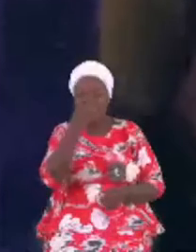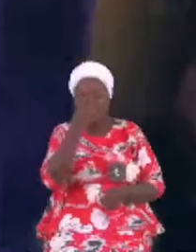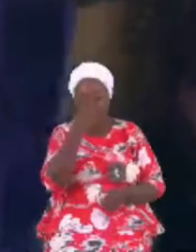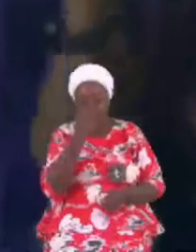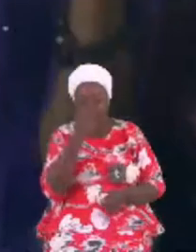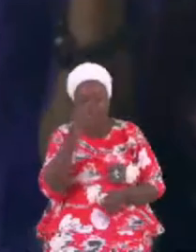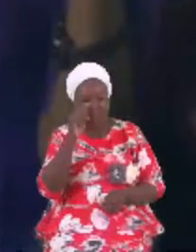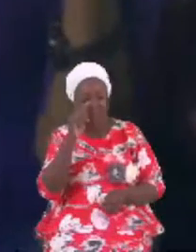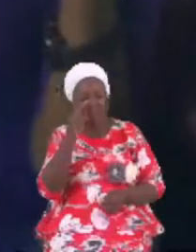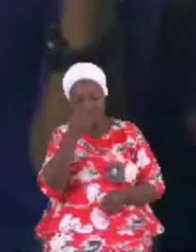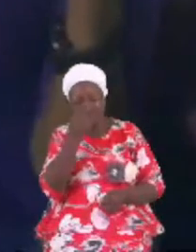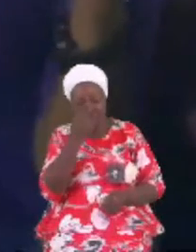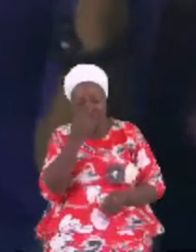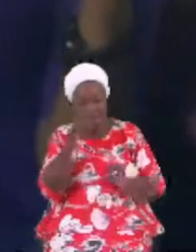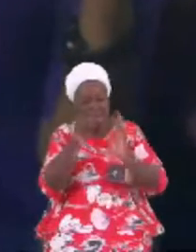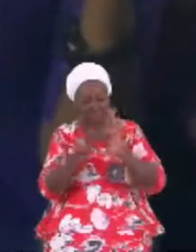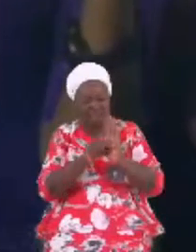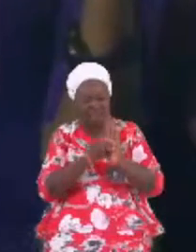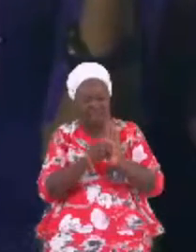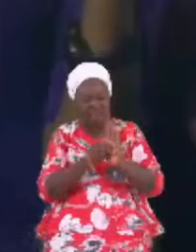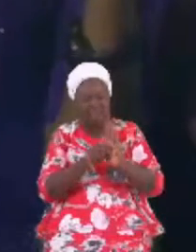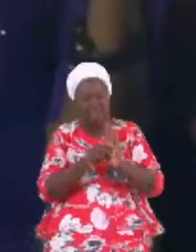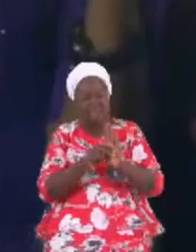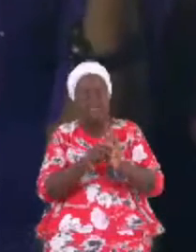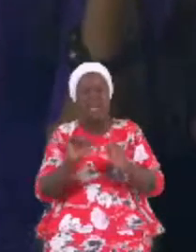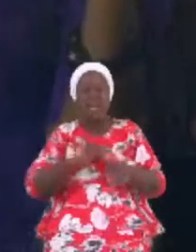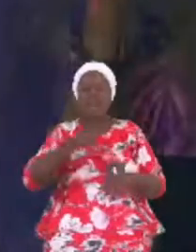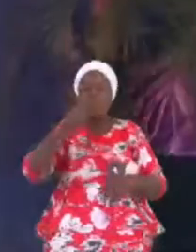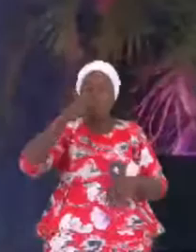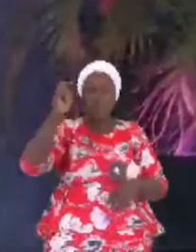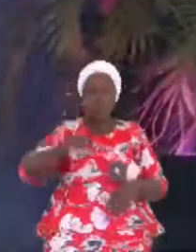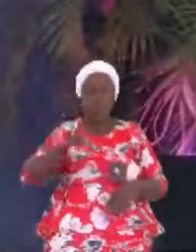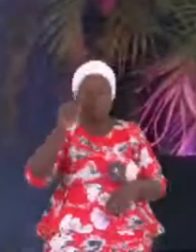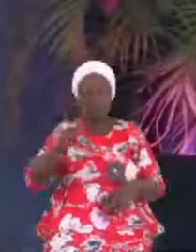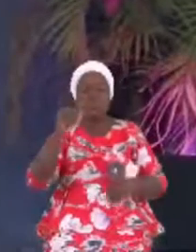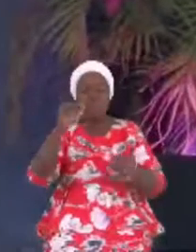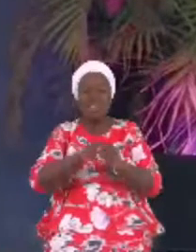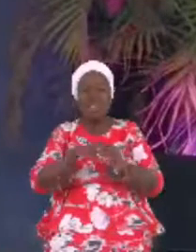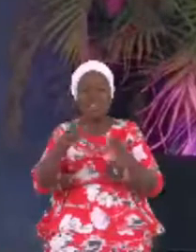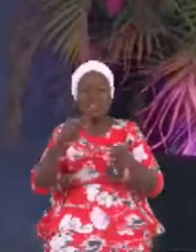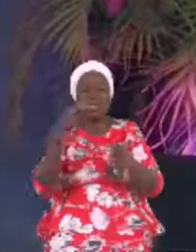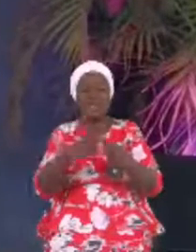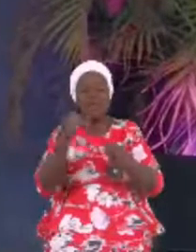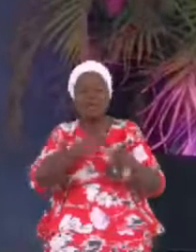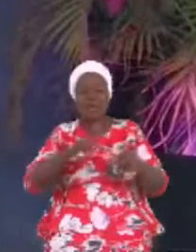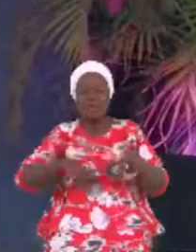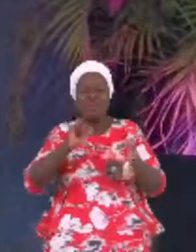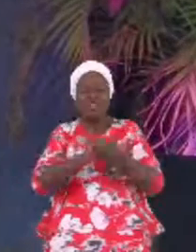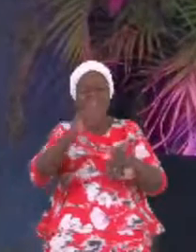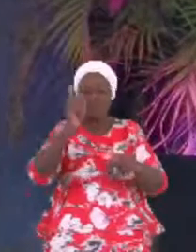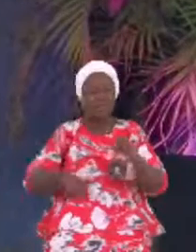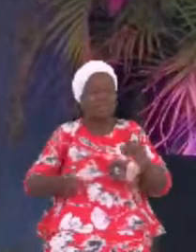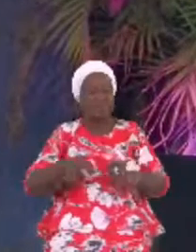Aveuglement, cécité, glaucome, je te commande, au nom du Seigneur qui ne peut